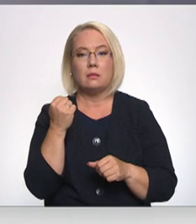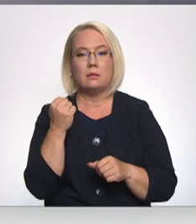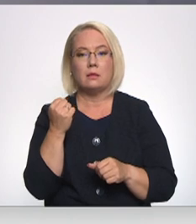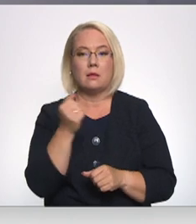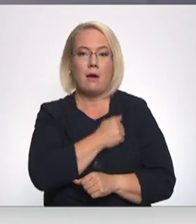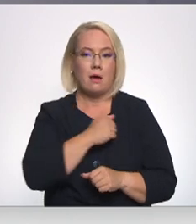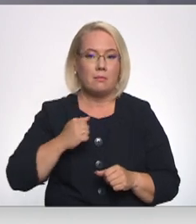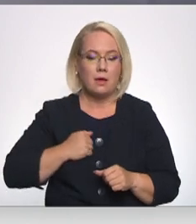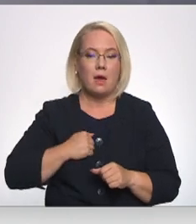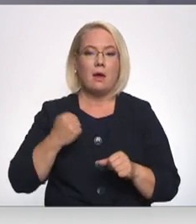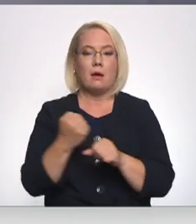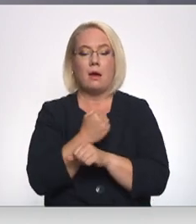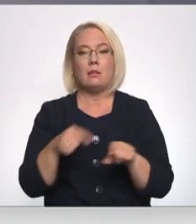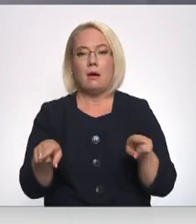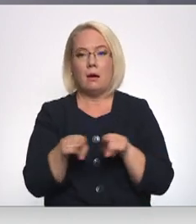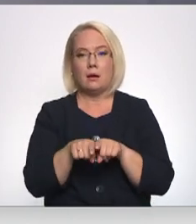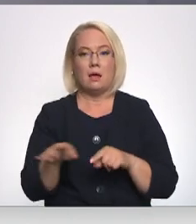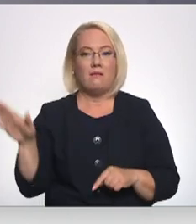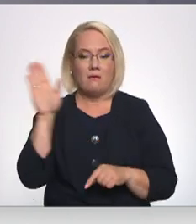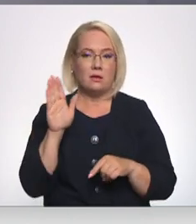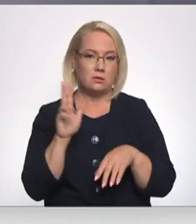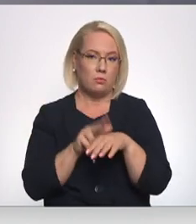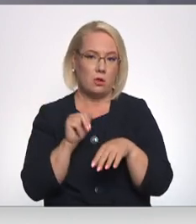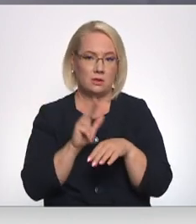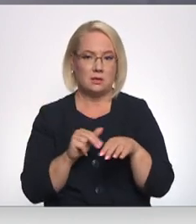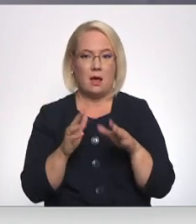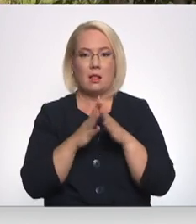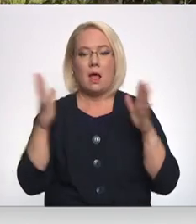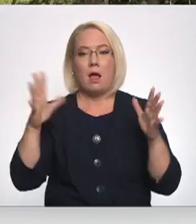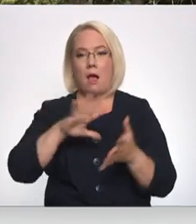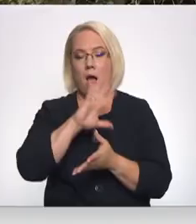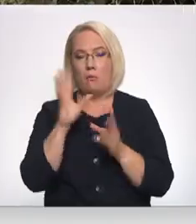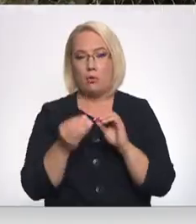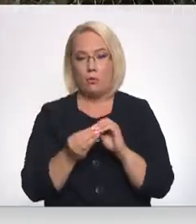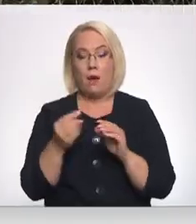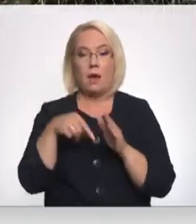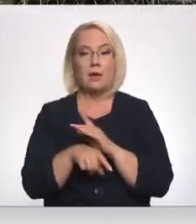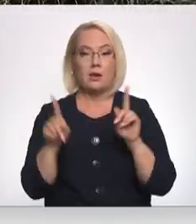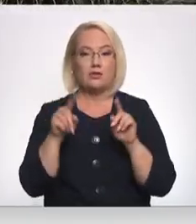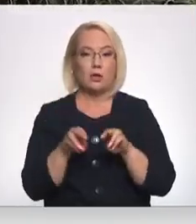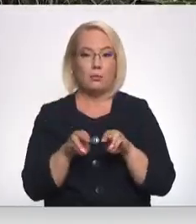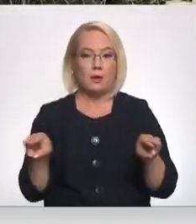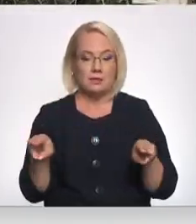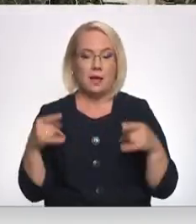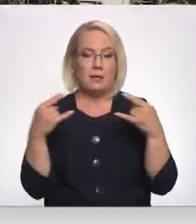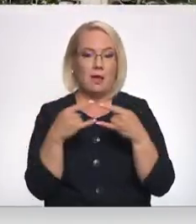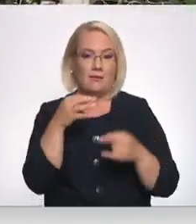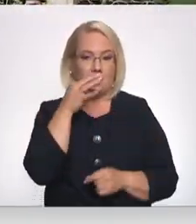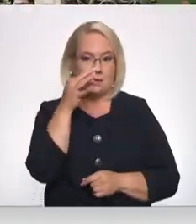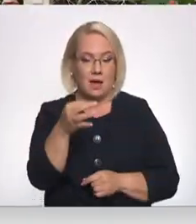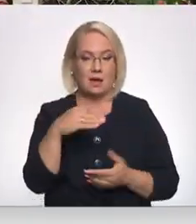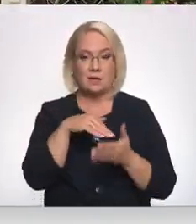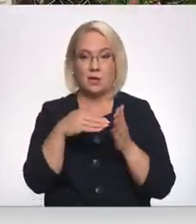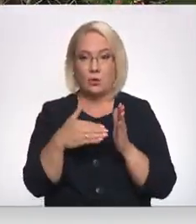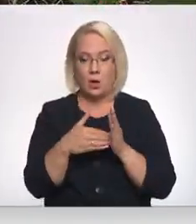nacionālajiem bruņotajiem spēkiem, gan arī valsts policijai lielākā apjomā. Iekšlietu ministrija RTV uzsver, ka ja situācija